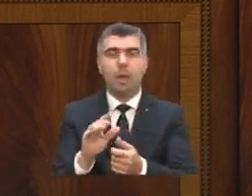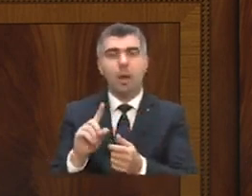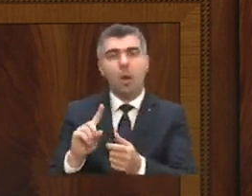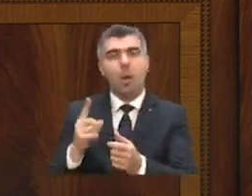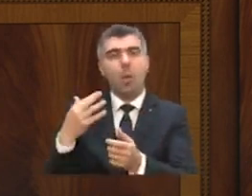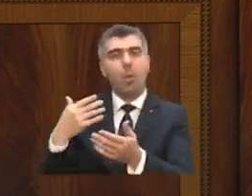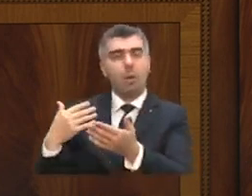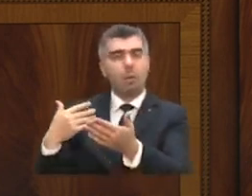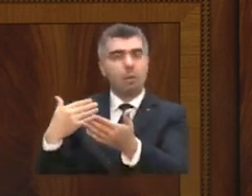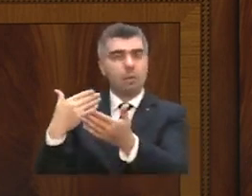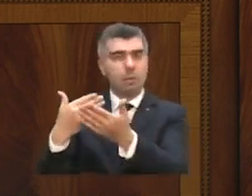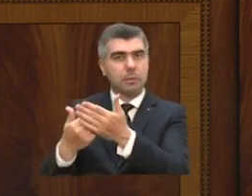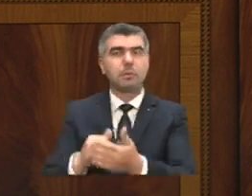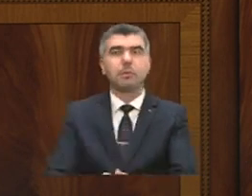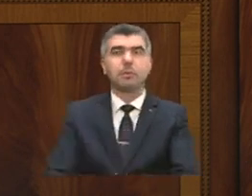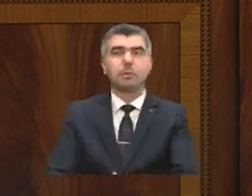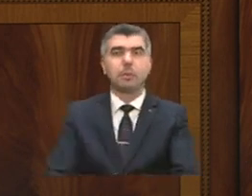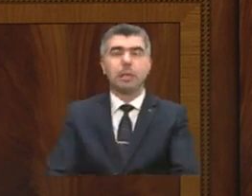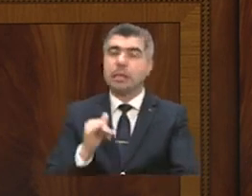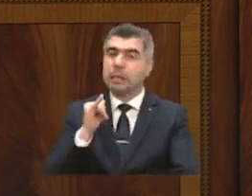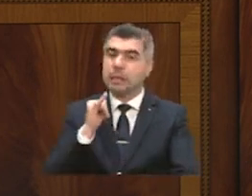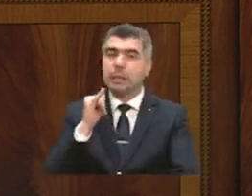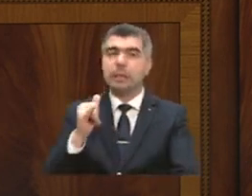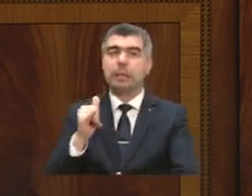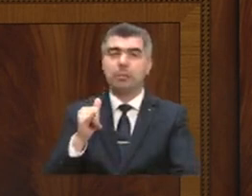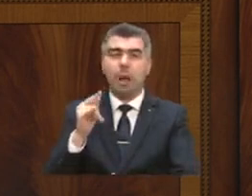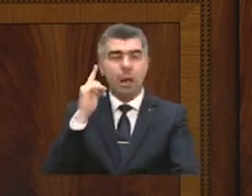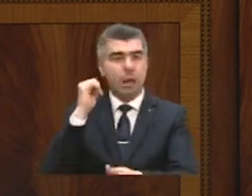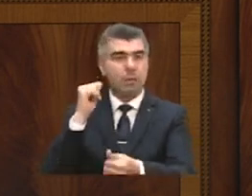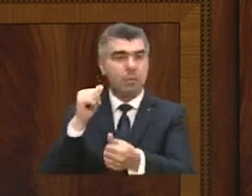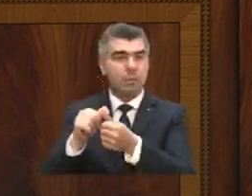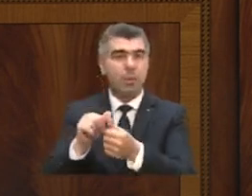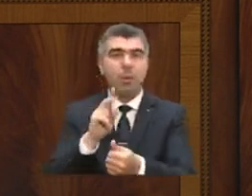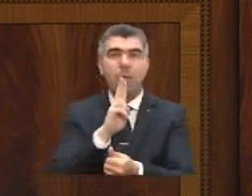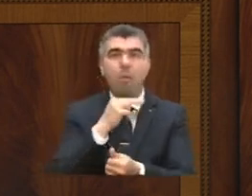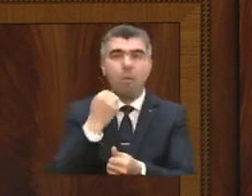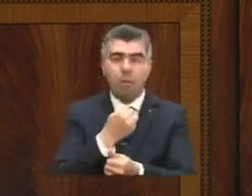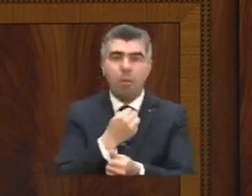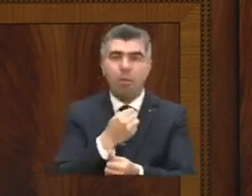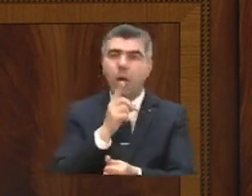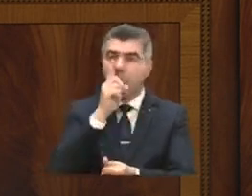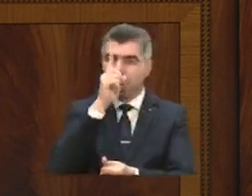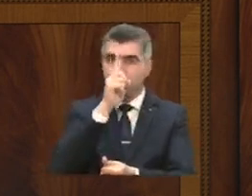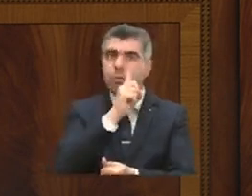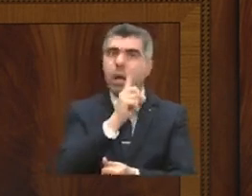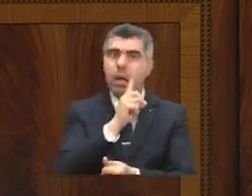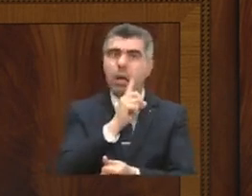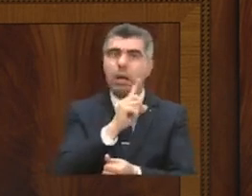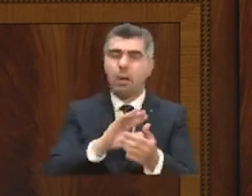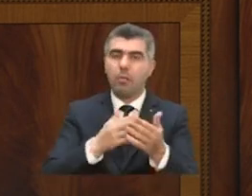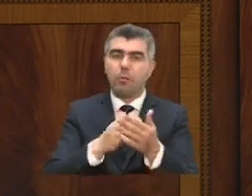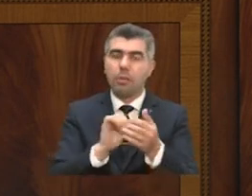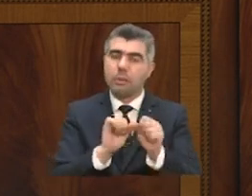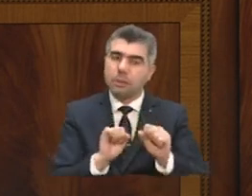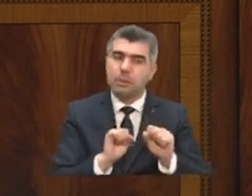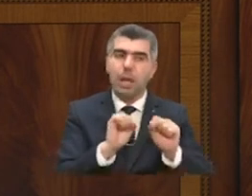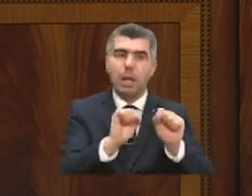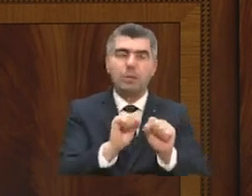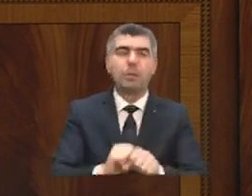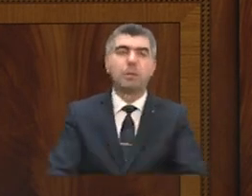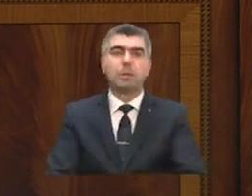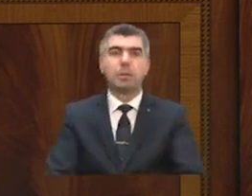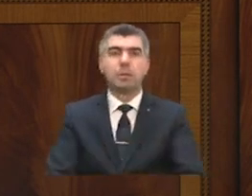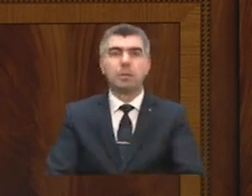ولا يساورنا في الحكومة أي شك أننا سنتغلب على هذا التحدي وراء